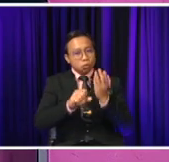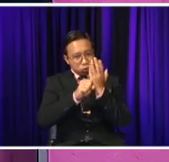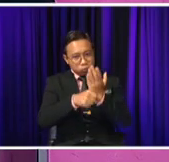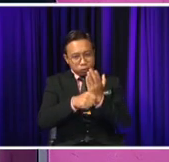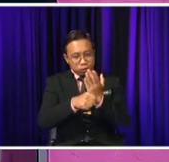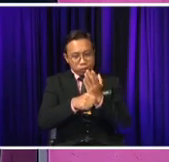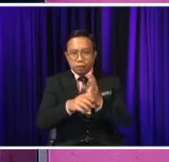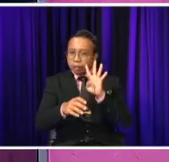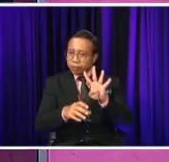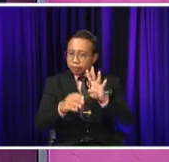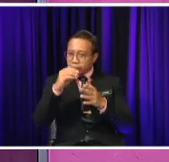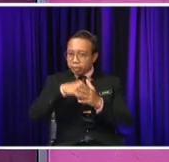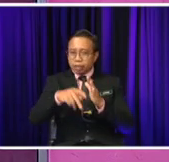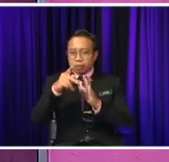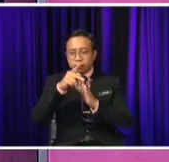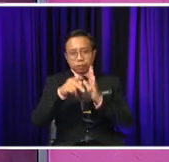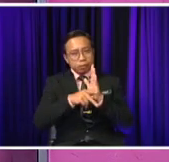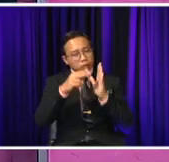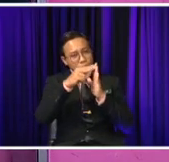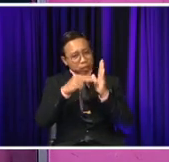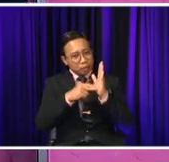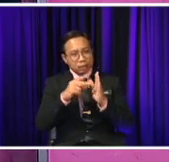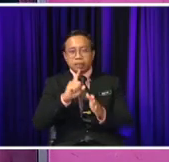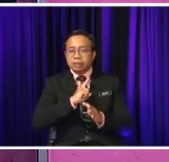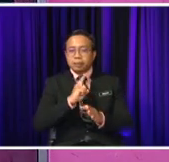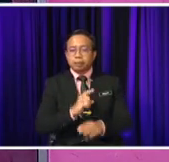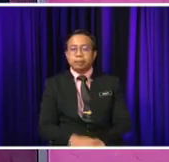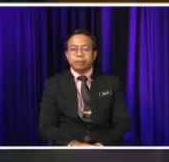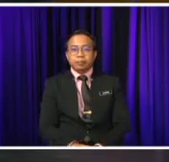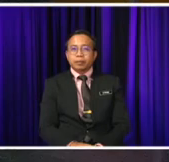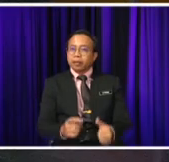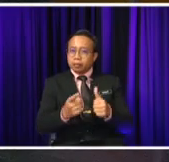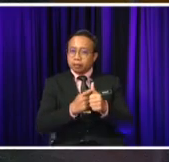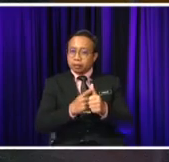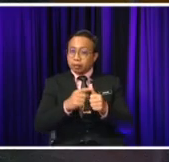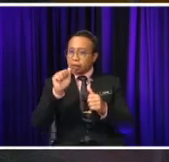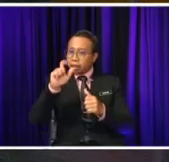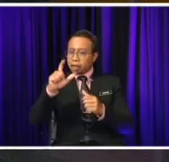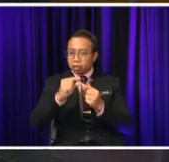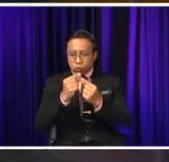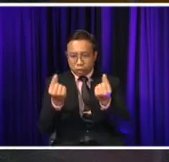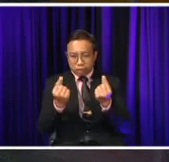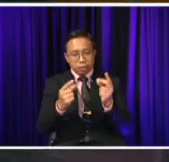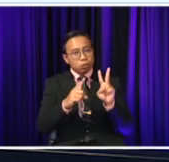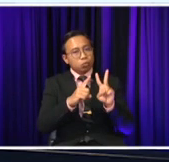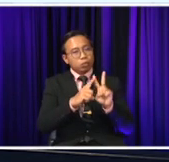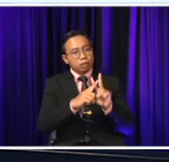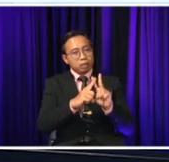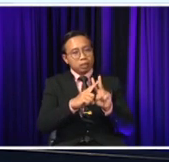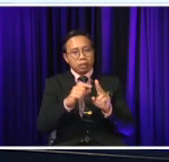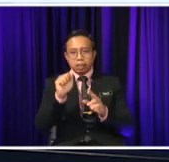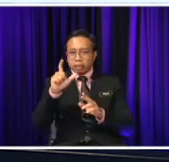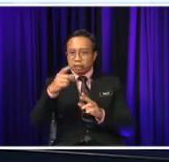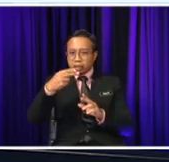yang keempat dalam perundangan Islam ada empat sumber sumber Alquran yang kedua Al